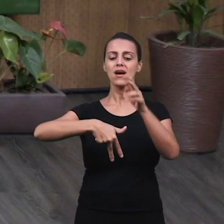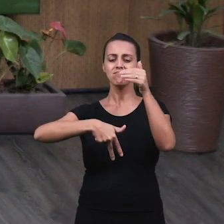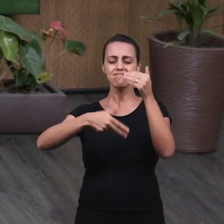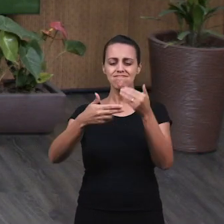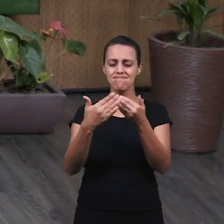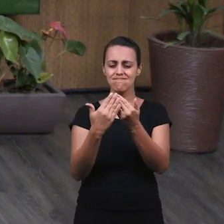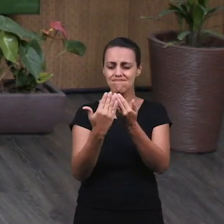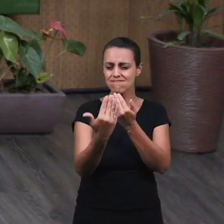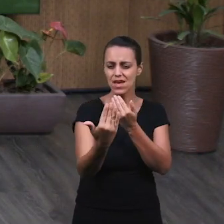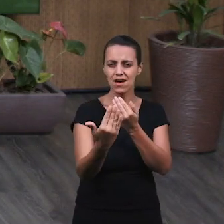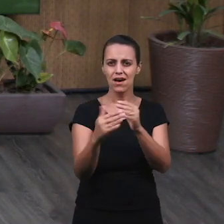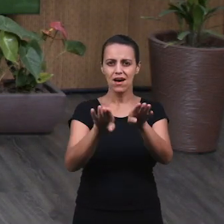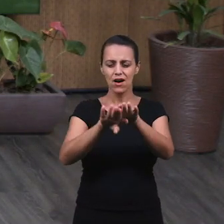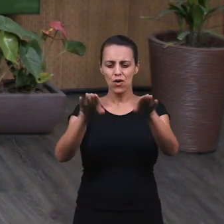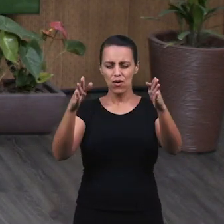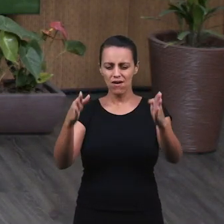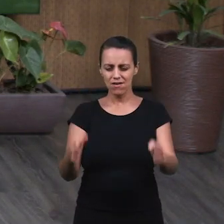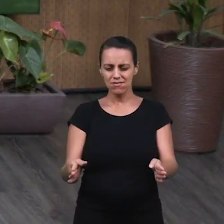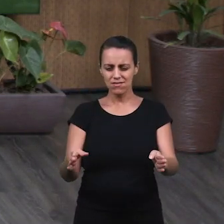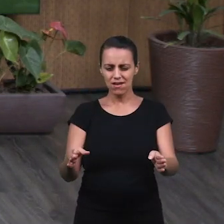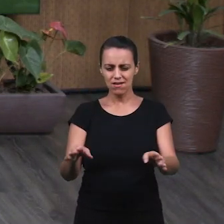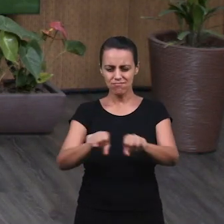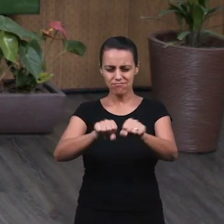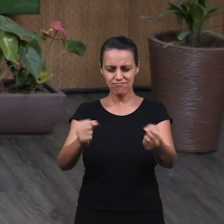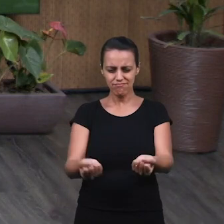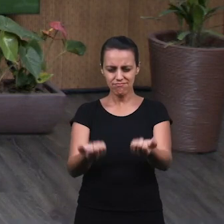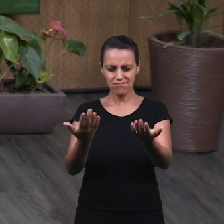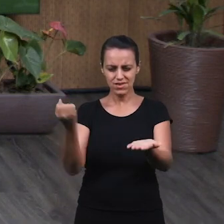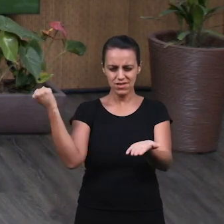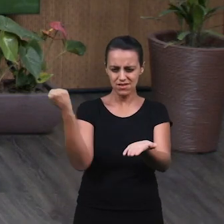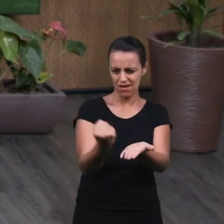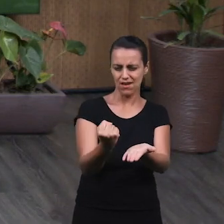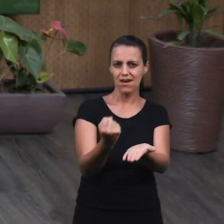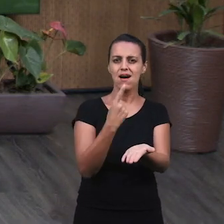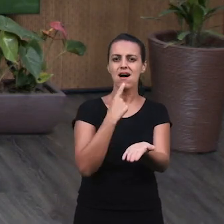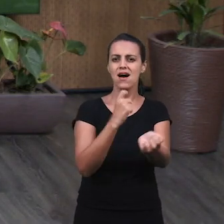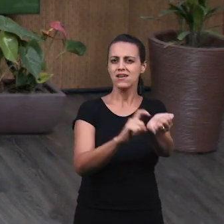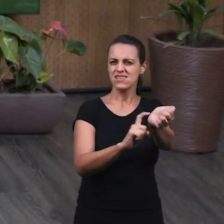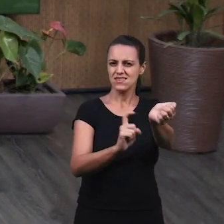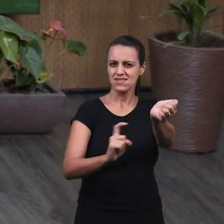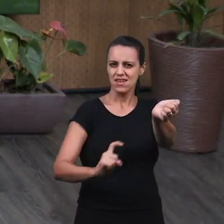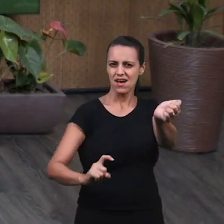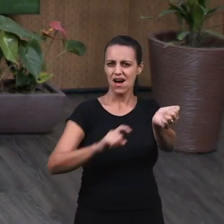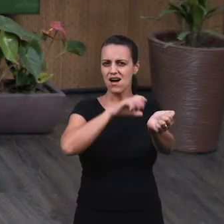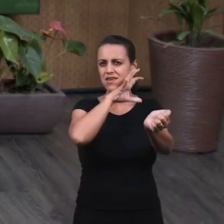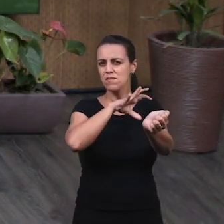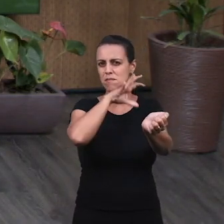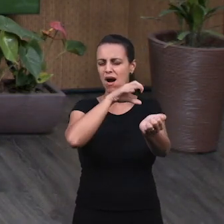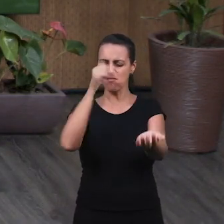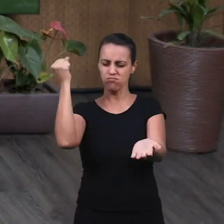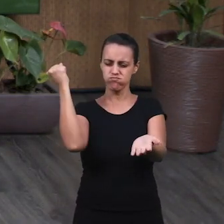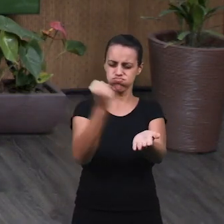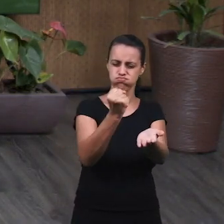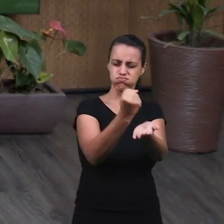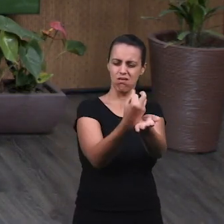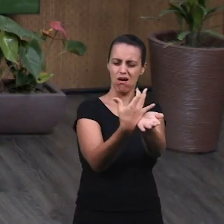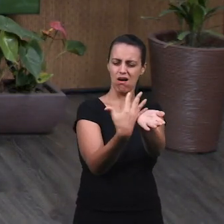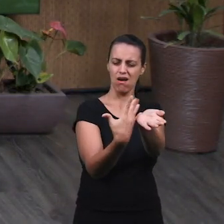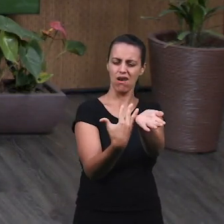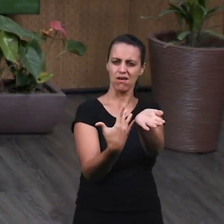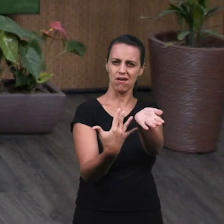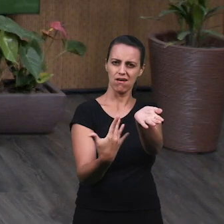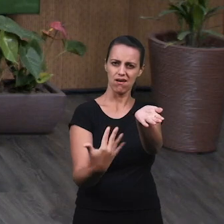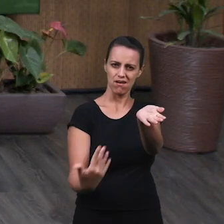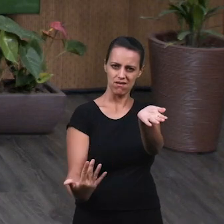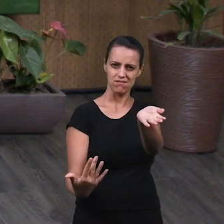le sang du sacrifice de la victime était versé. Par soi-même, Sajou,